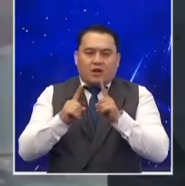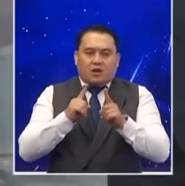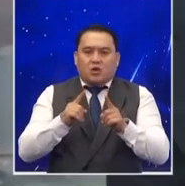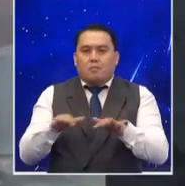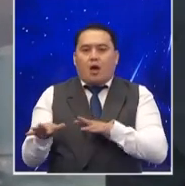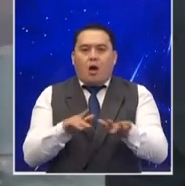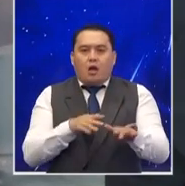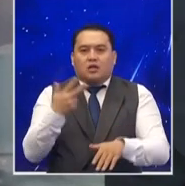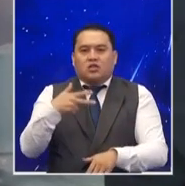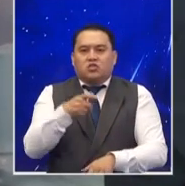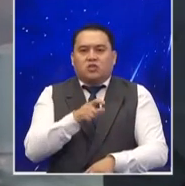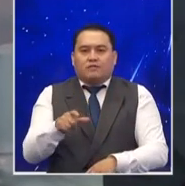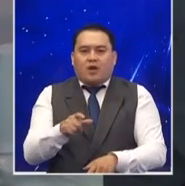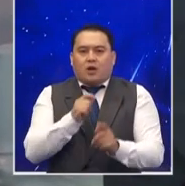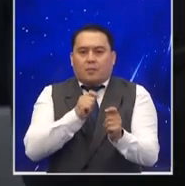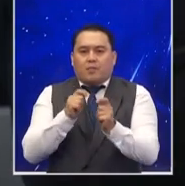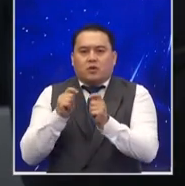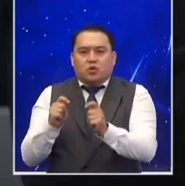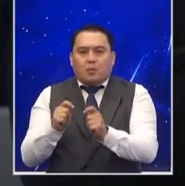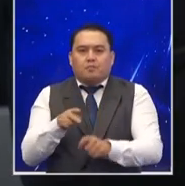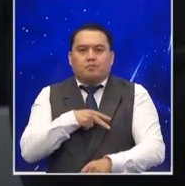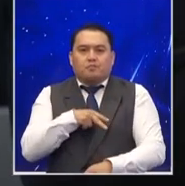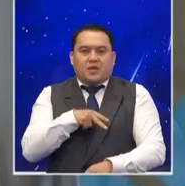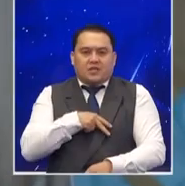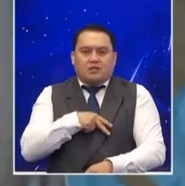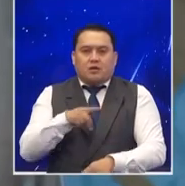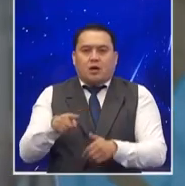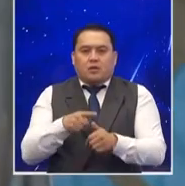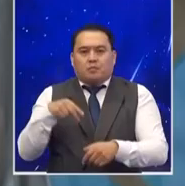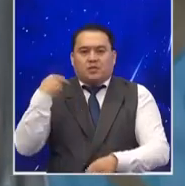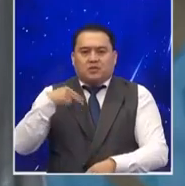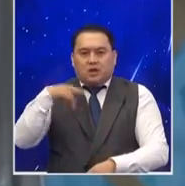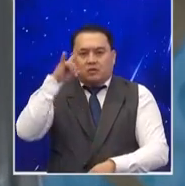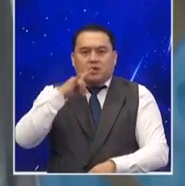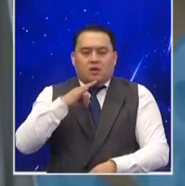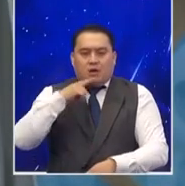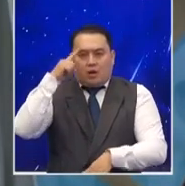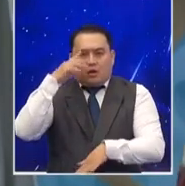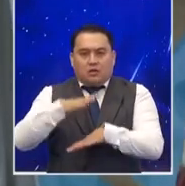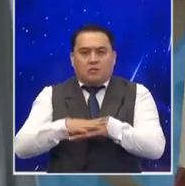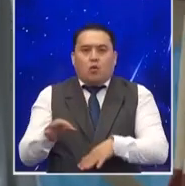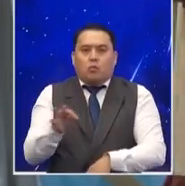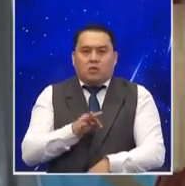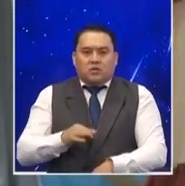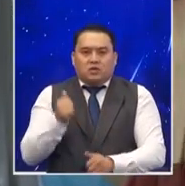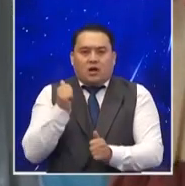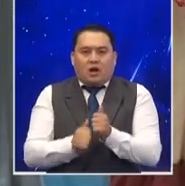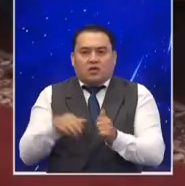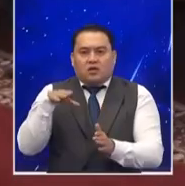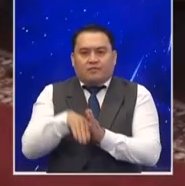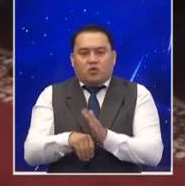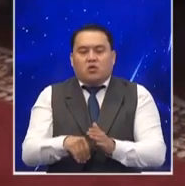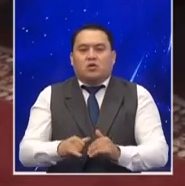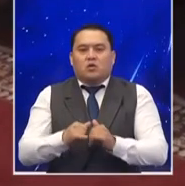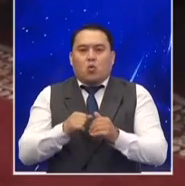ходе мероприятия 30 человек отмечены благодарственными письмами от имени президента страны и акима области. Каждый из них внес особую